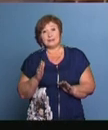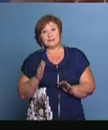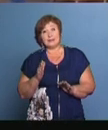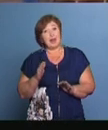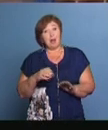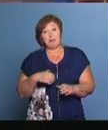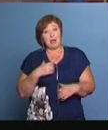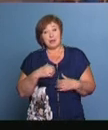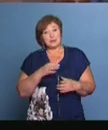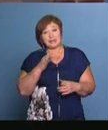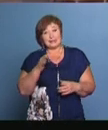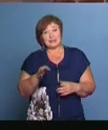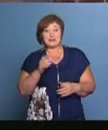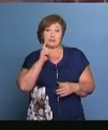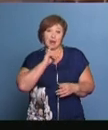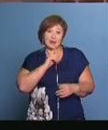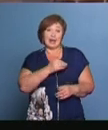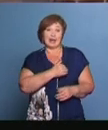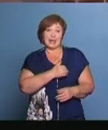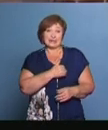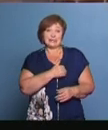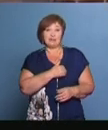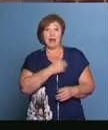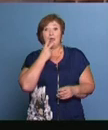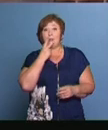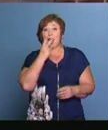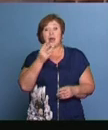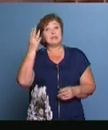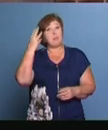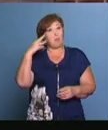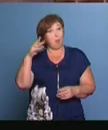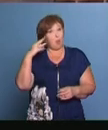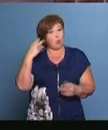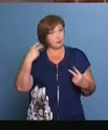боюсь сказать, показ мод хотим устроить и даже вот на